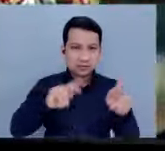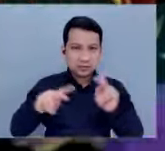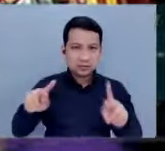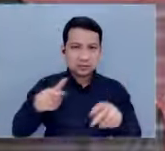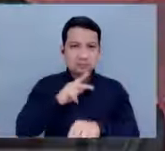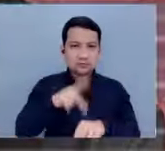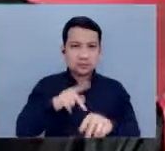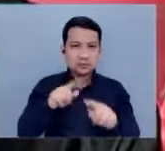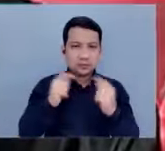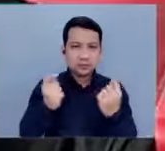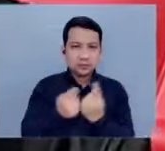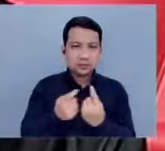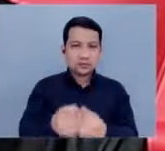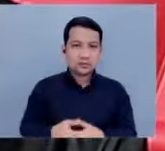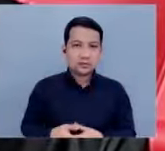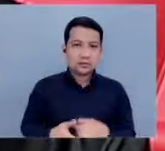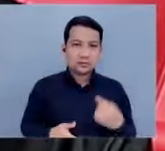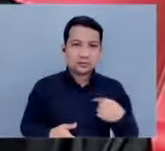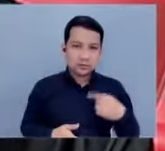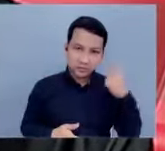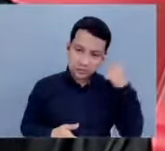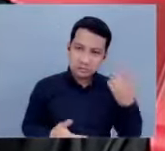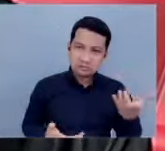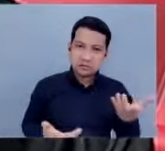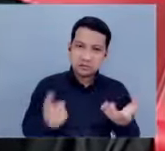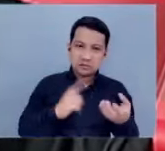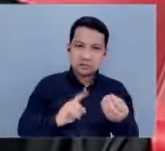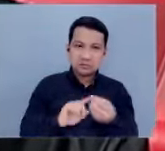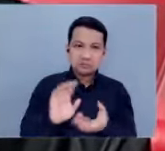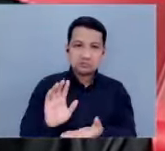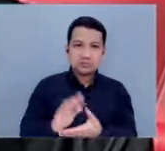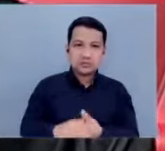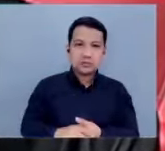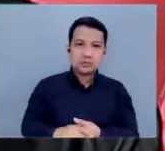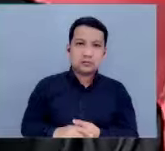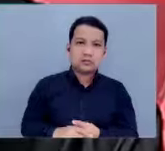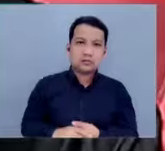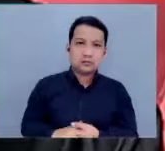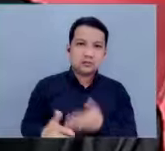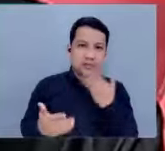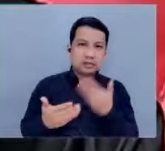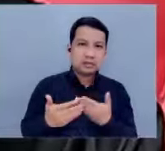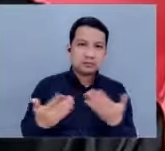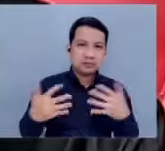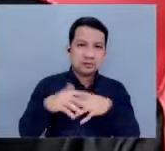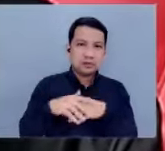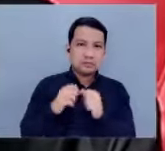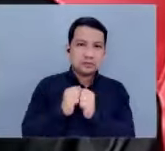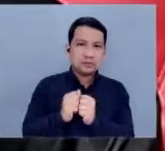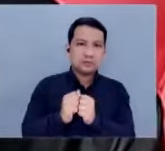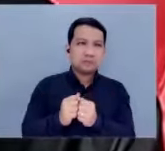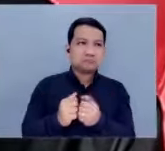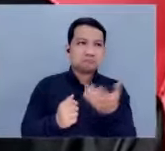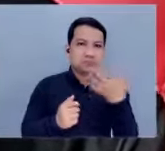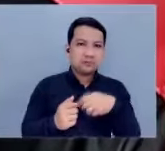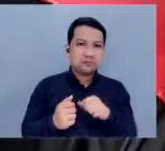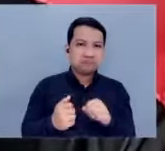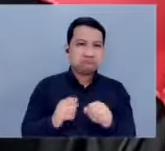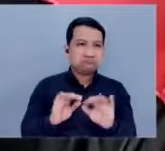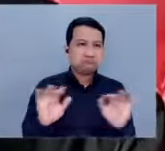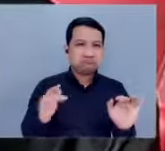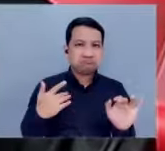sa torneo. I think it would really be a good combination kasi siguro hindi